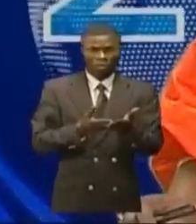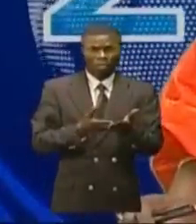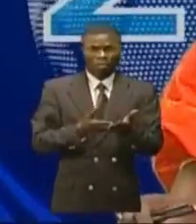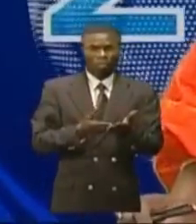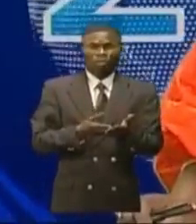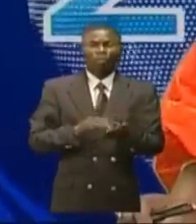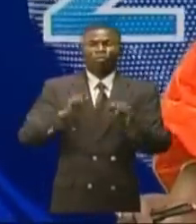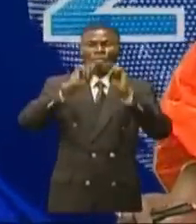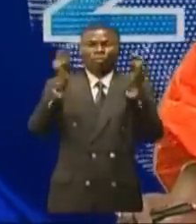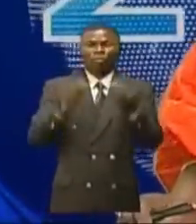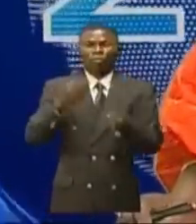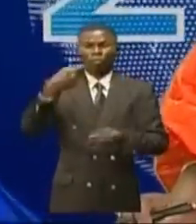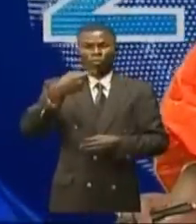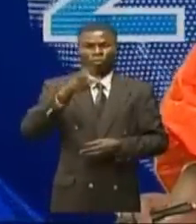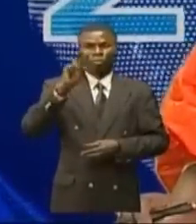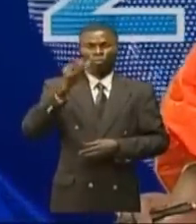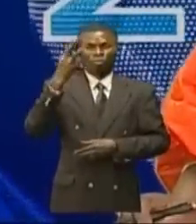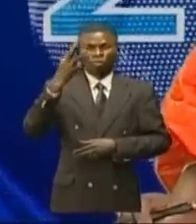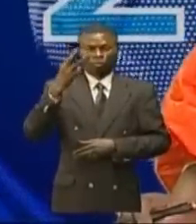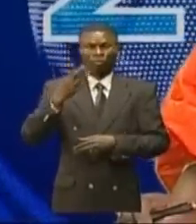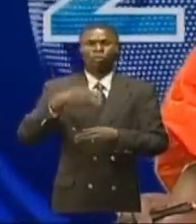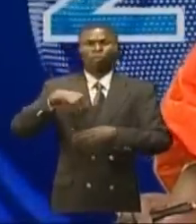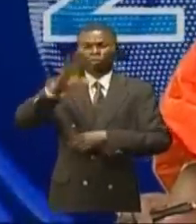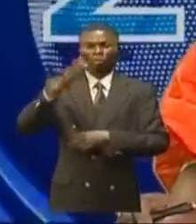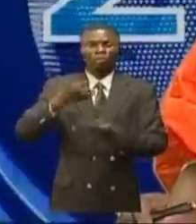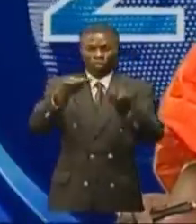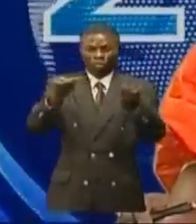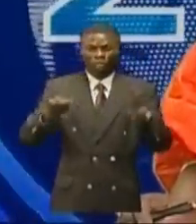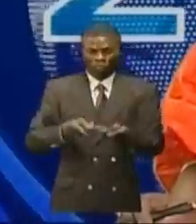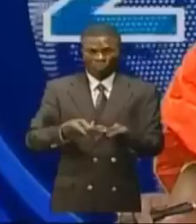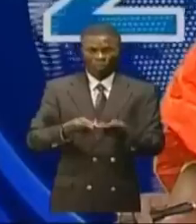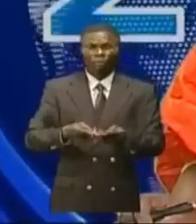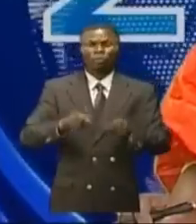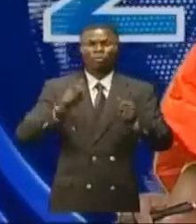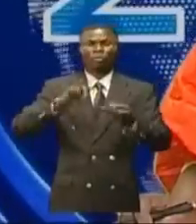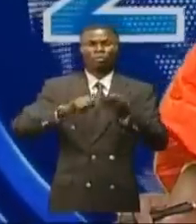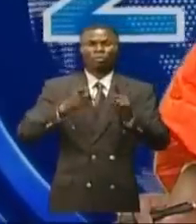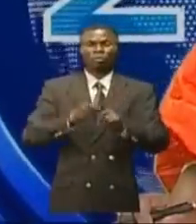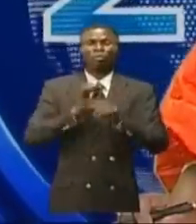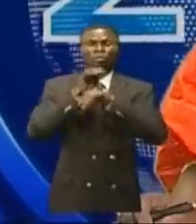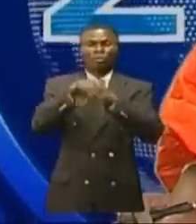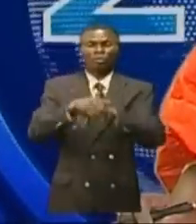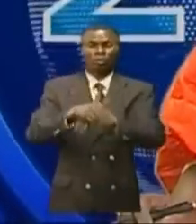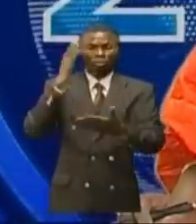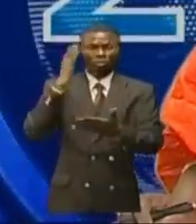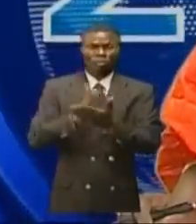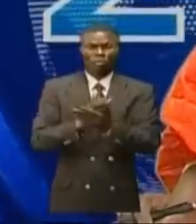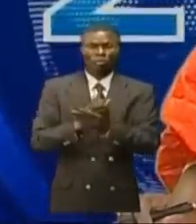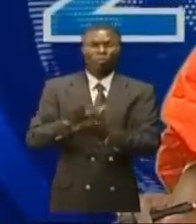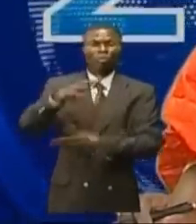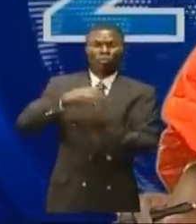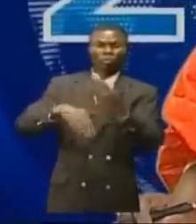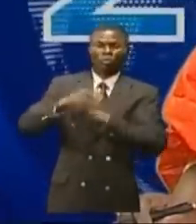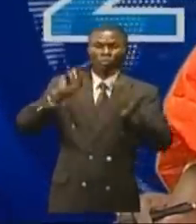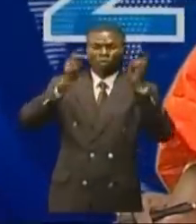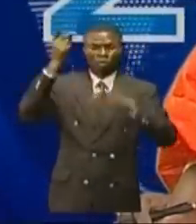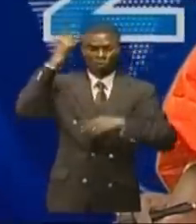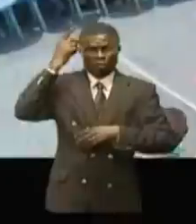l'honorable Jean-Marie Lukulasi s'est déployé sur le terrain à travers ses médiateurs et s'est engagé dans la lutte contre l'insécurité. Charmant